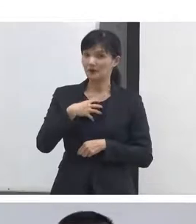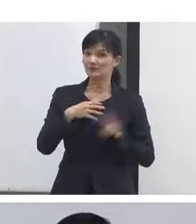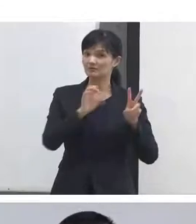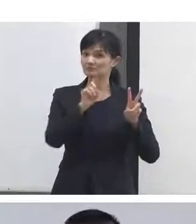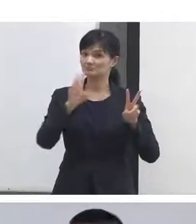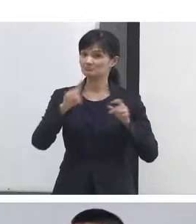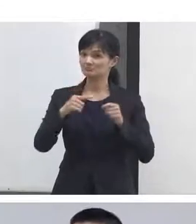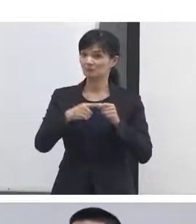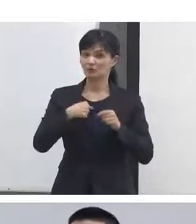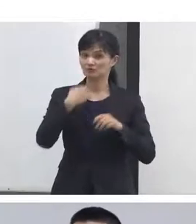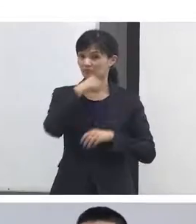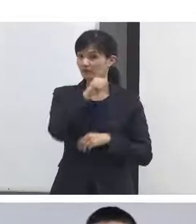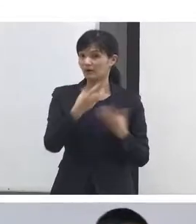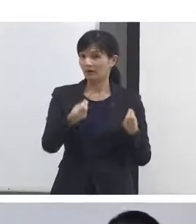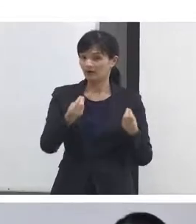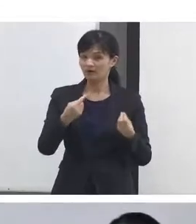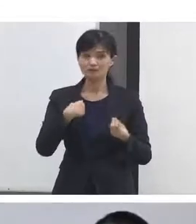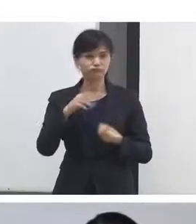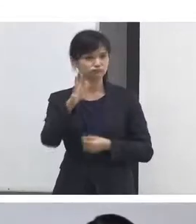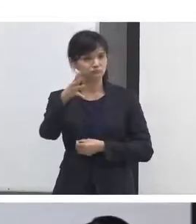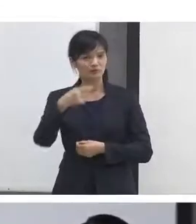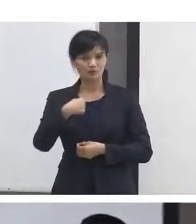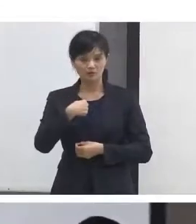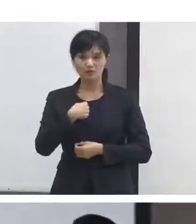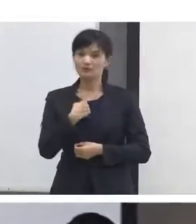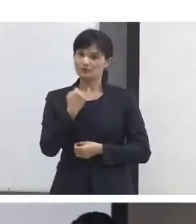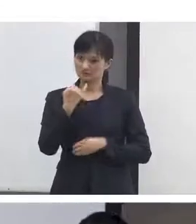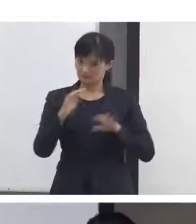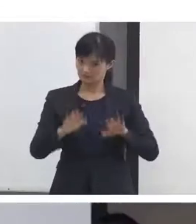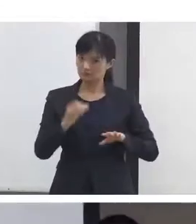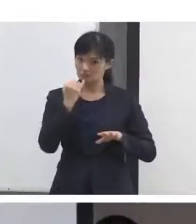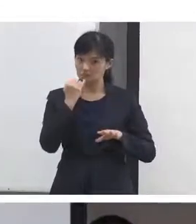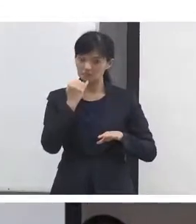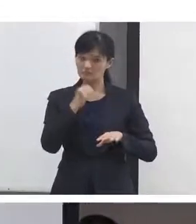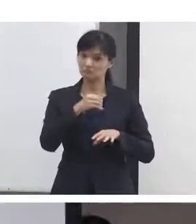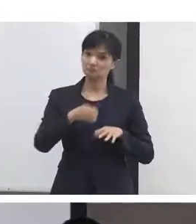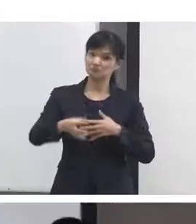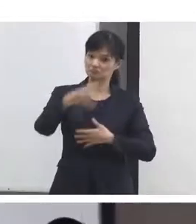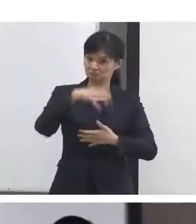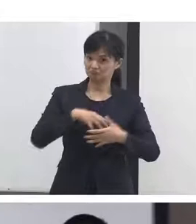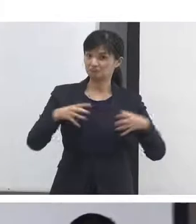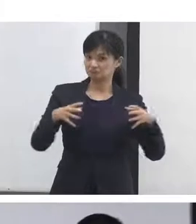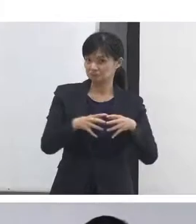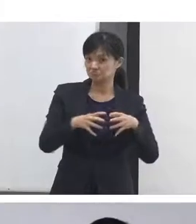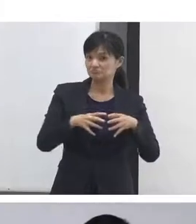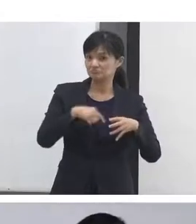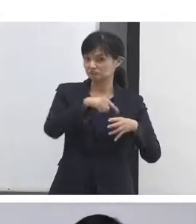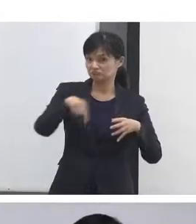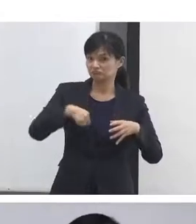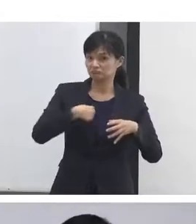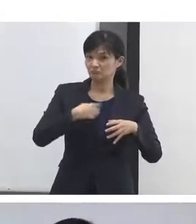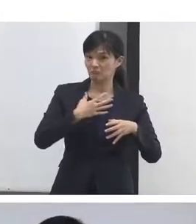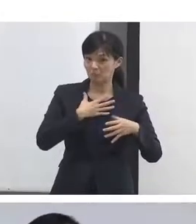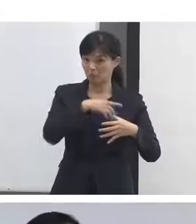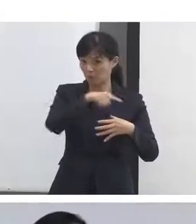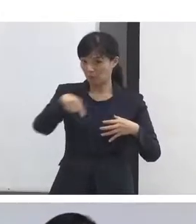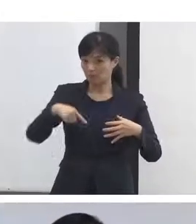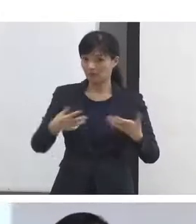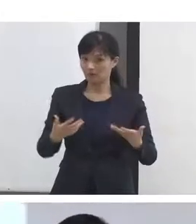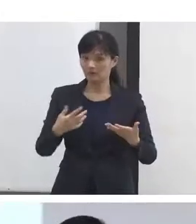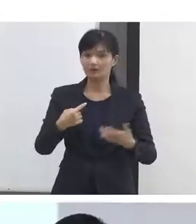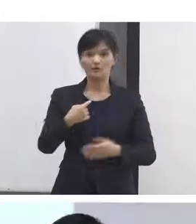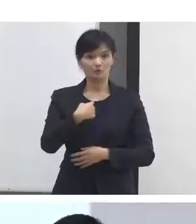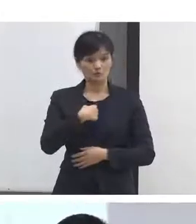湾呐、啊。那为什么我今天可以坐在这里，当成这我们的一部分？所以其实很尴尬。对，那可是呢，我们的反向就是我嘛。那